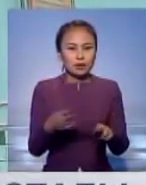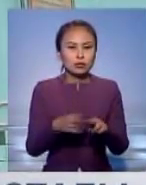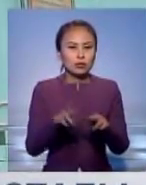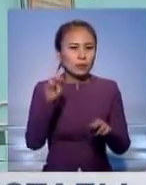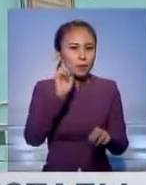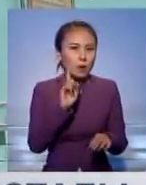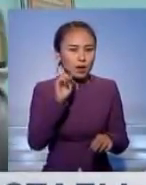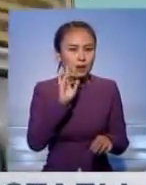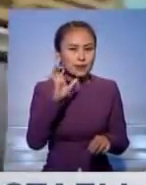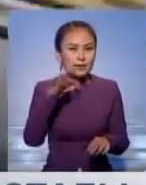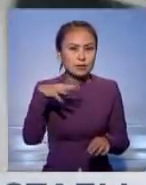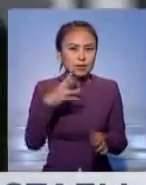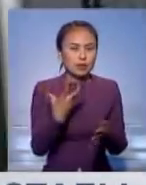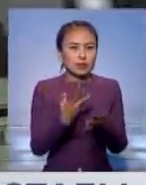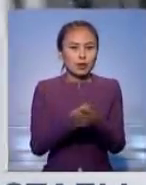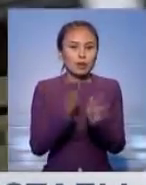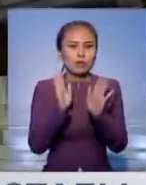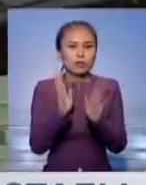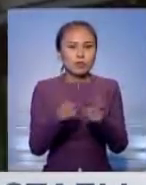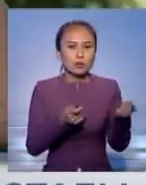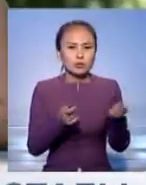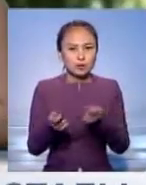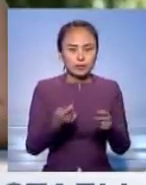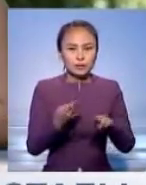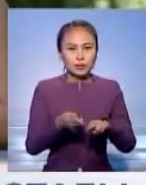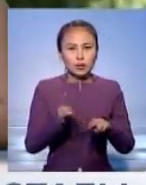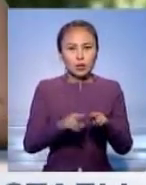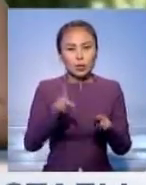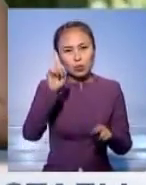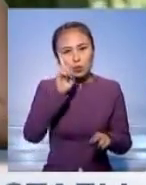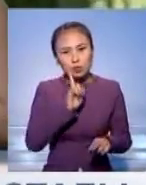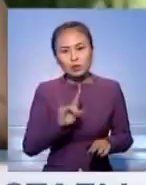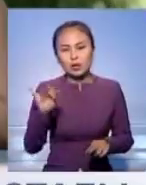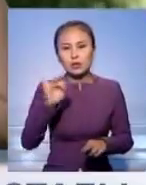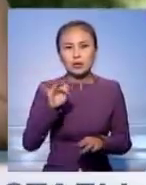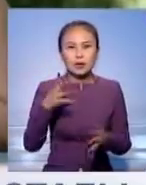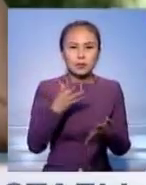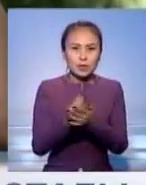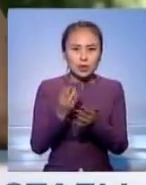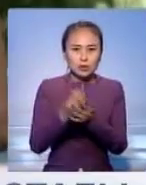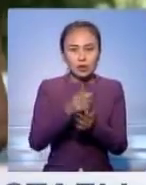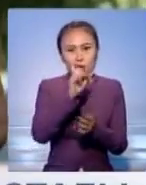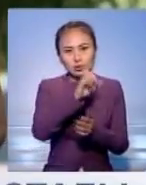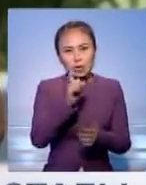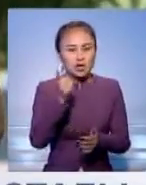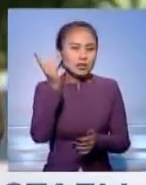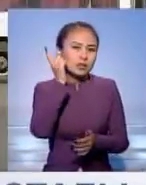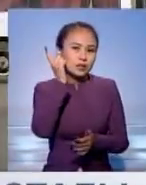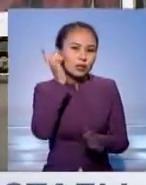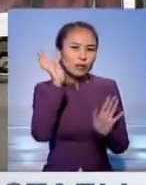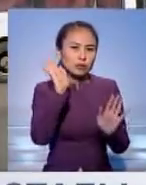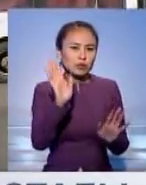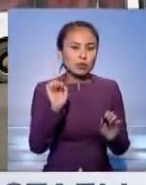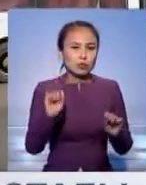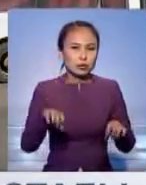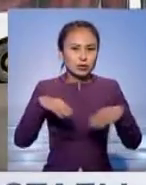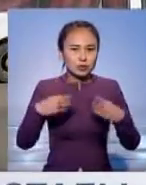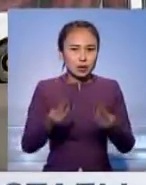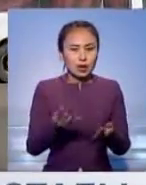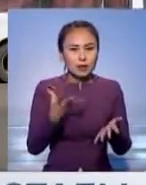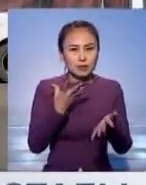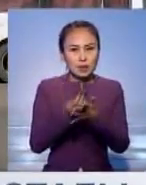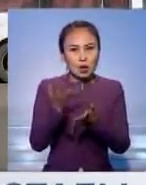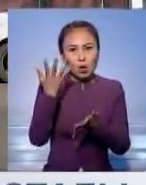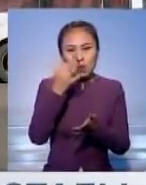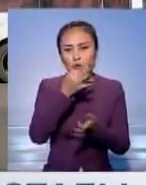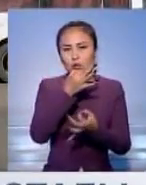Әзірге SMS төлем тек балама ретінде ғана қолданыста. Қолайлы тұсы, төлем құралы ретінде жолаушының ұялы телефоны ғана қолданылады. Жолақы төлемін